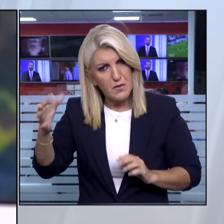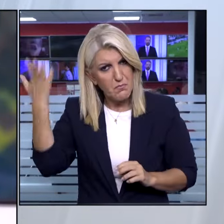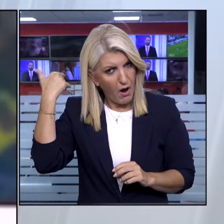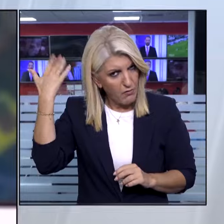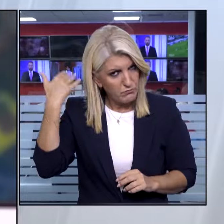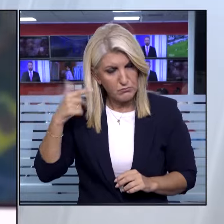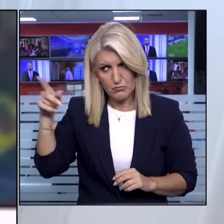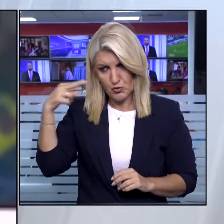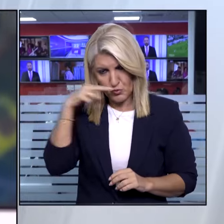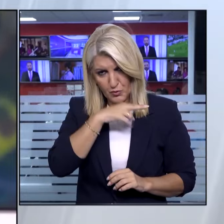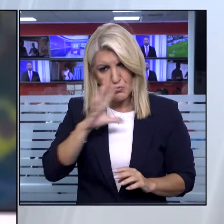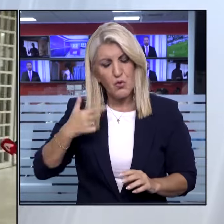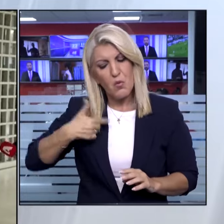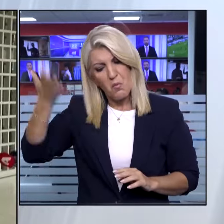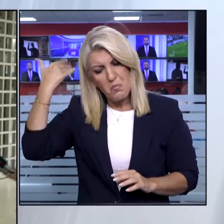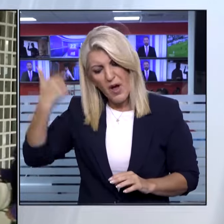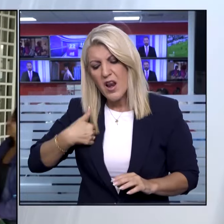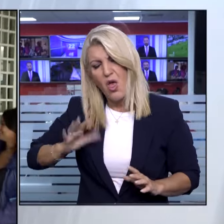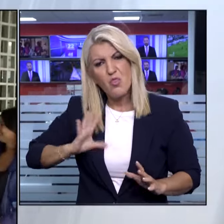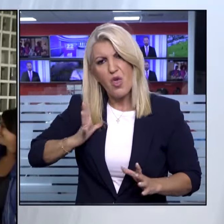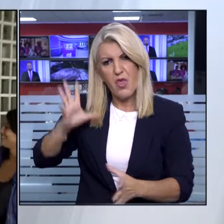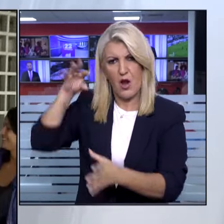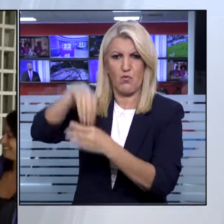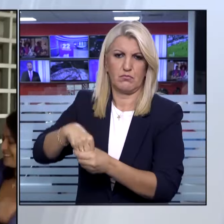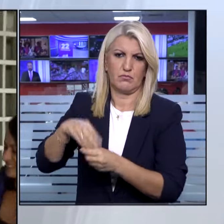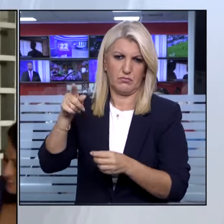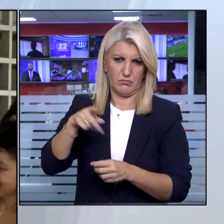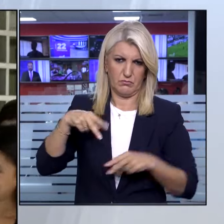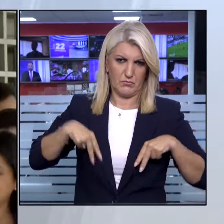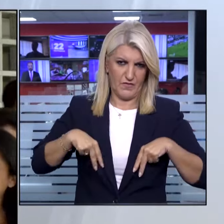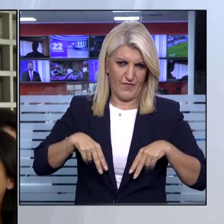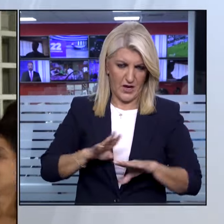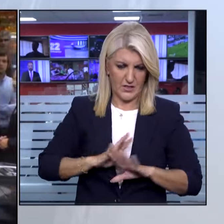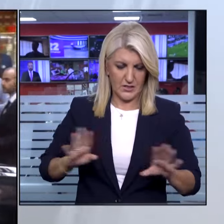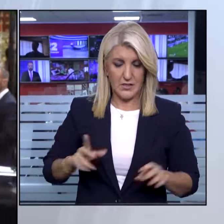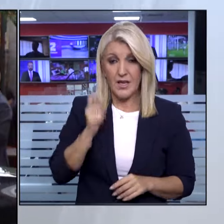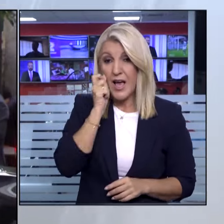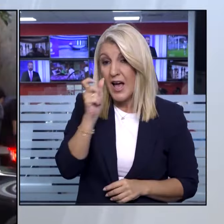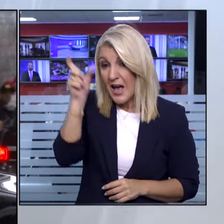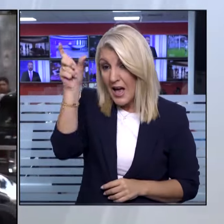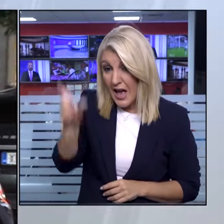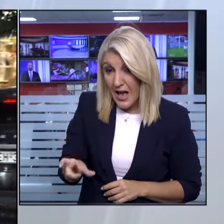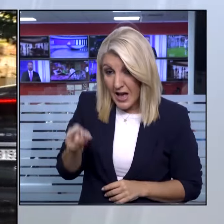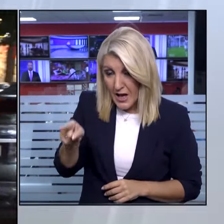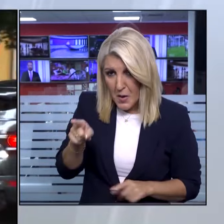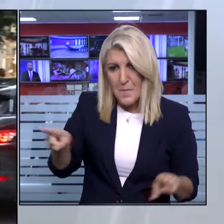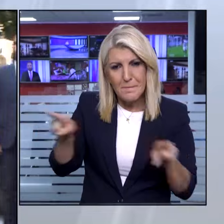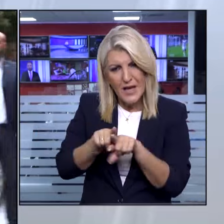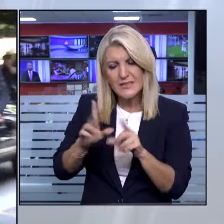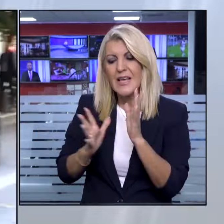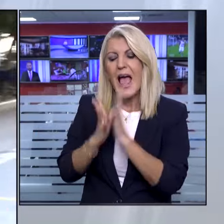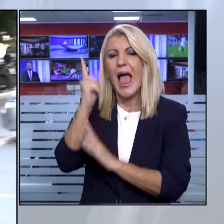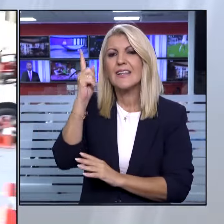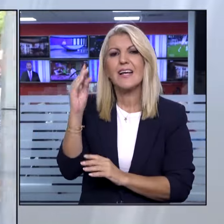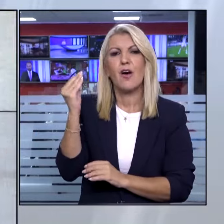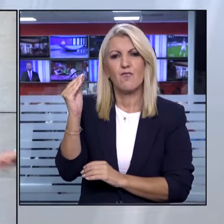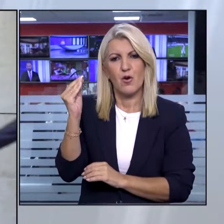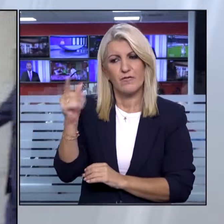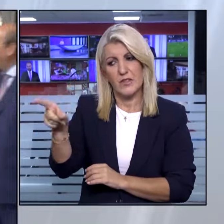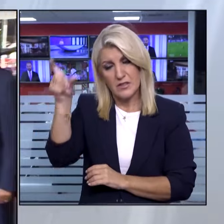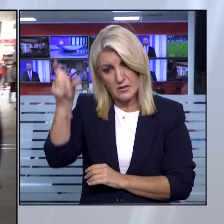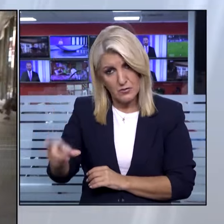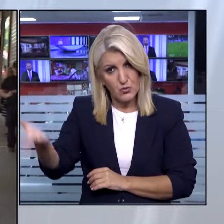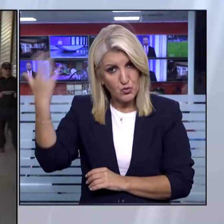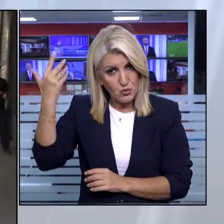που ιστορικά θα τους εξηγήσω στο μέλλον. Ο Μάριος Σαλμάς ήταν ένας από τους 11 βουλευτές που συμμετείχαν στην κίνηση των 11, καταθέτοντας ερώτηση